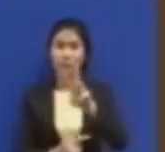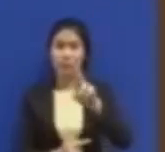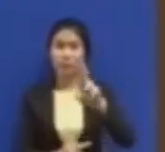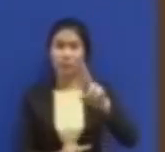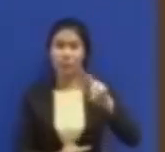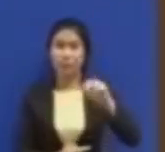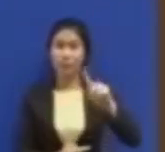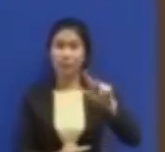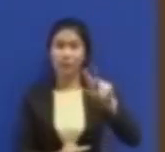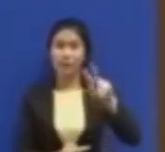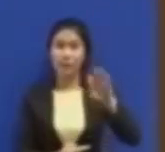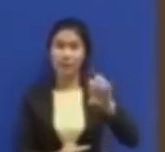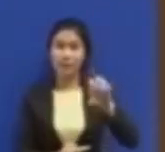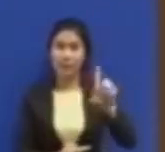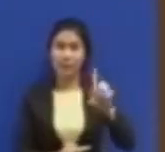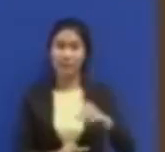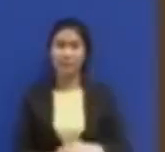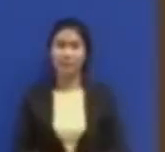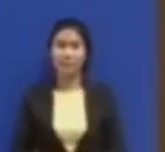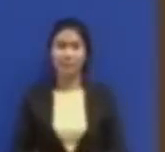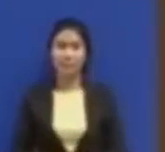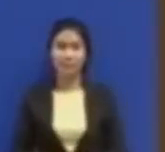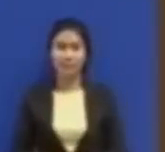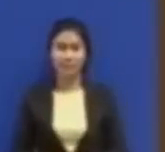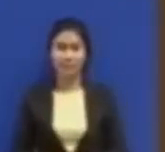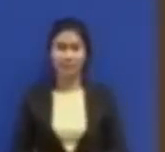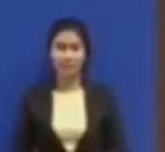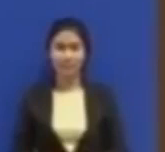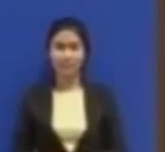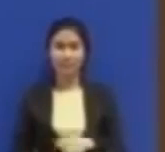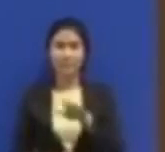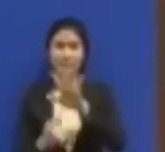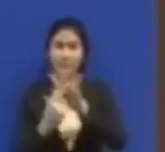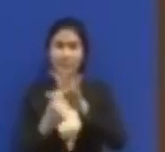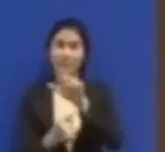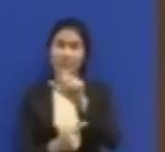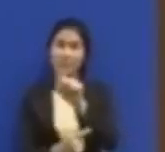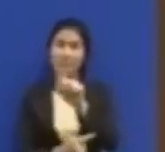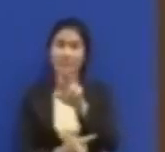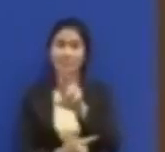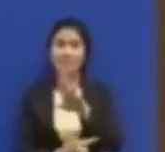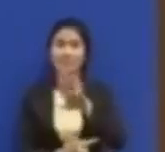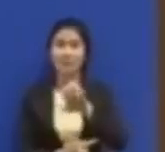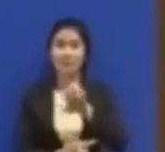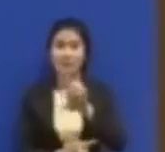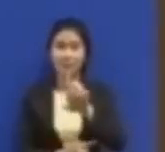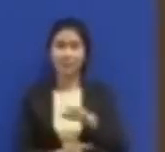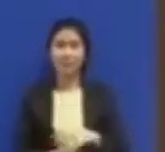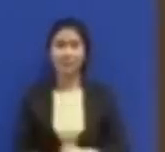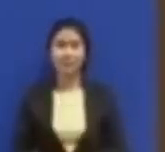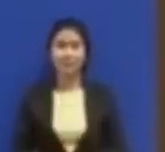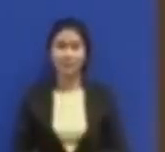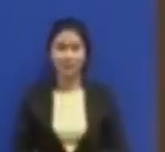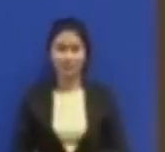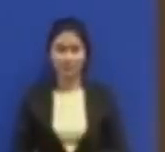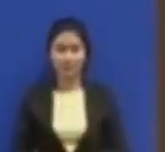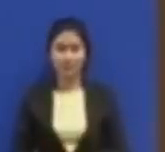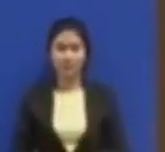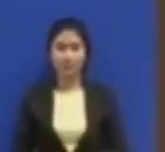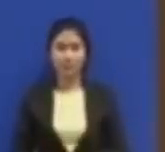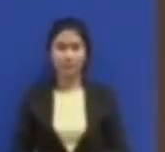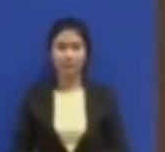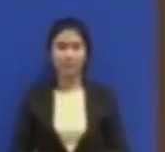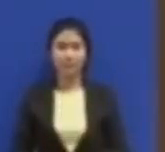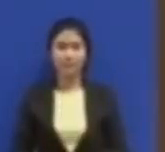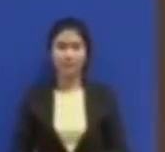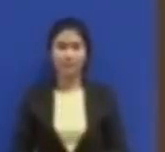พันธ์227นายเสรีสุวรรณพานนท์228พล